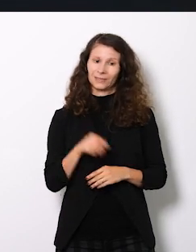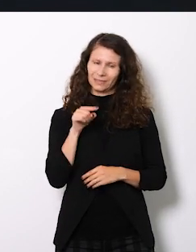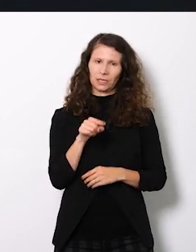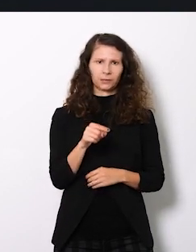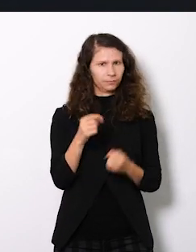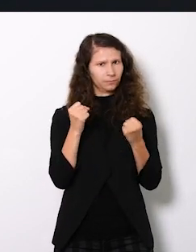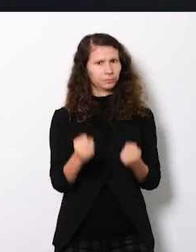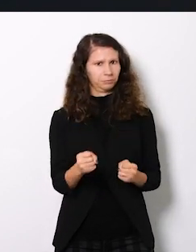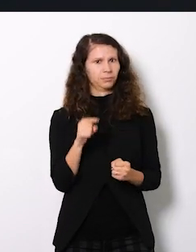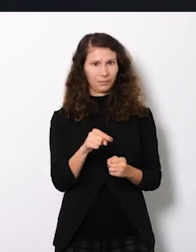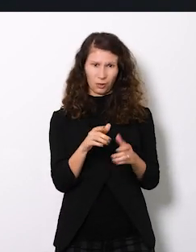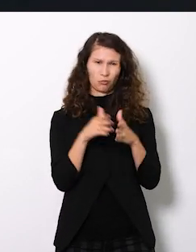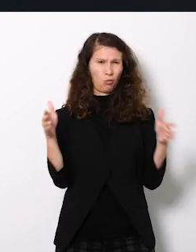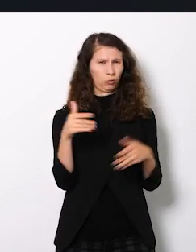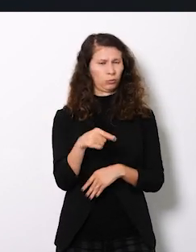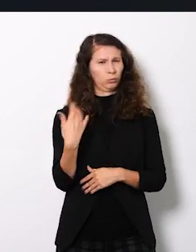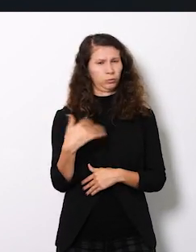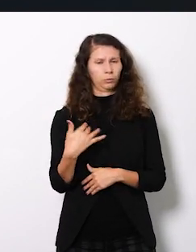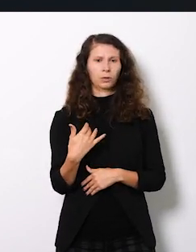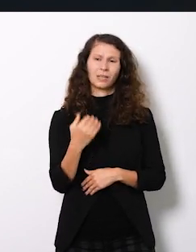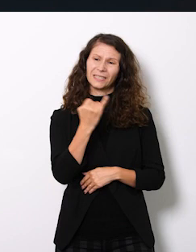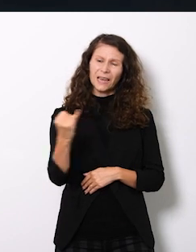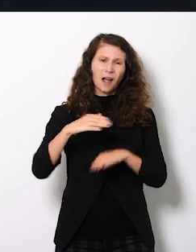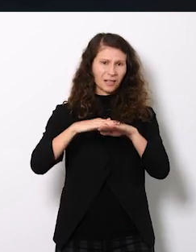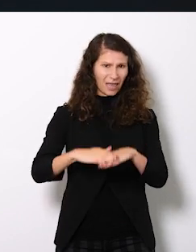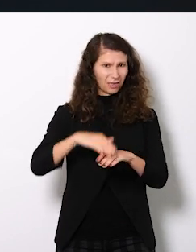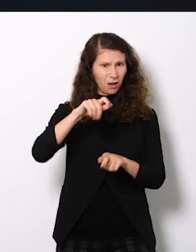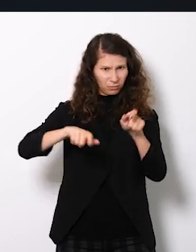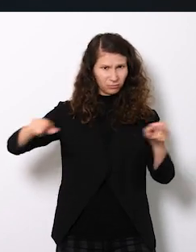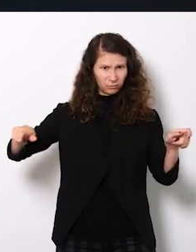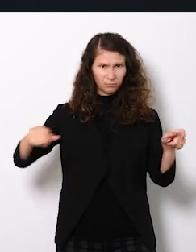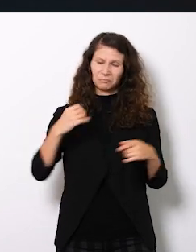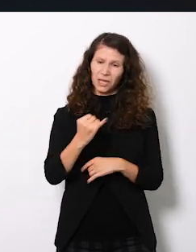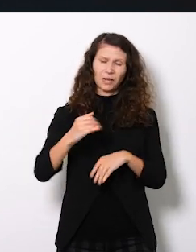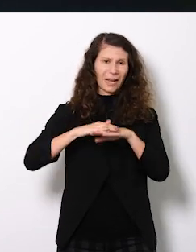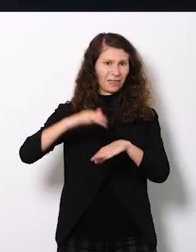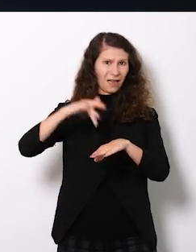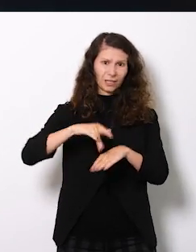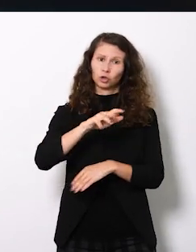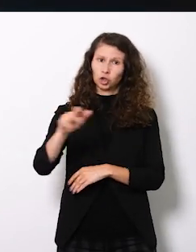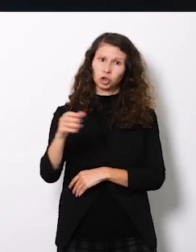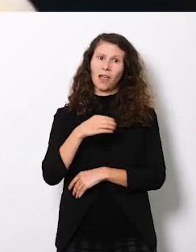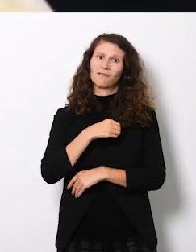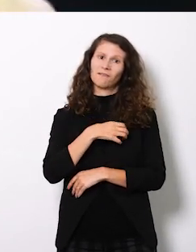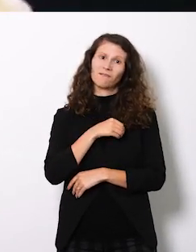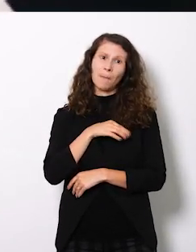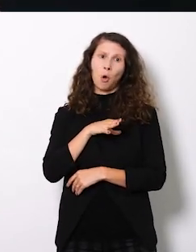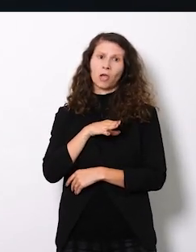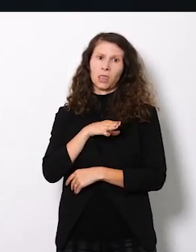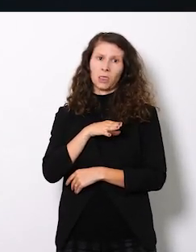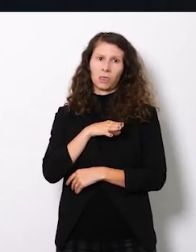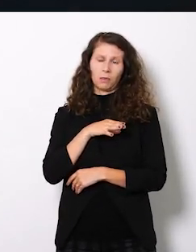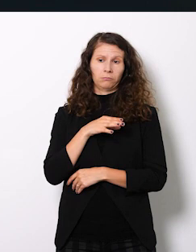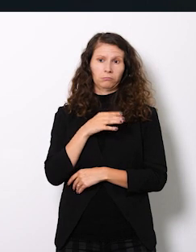erhebliche Größenordnung. Also jede Rentnerin und jeder Rentner hat ein erhebliches Vermögen, das sie oder er gar nicht sieht, aus